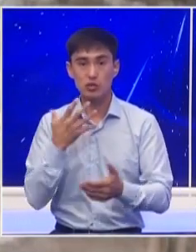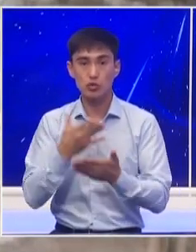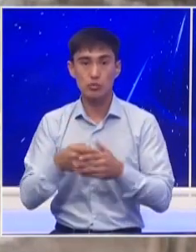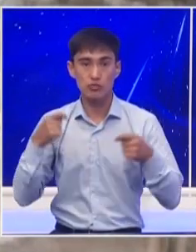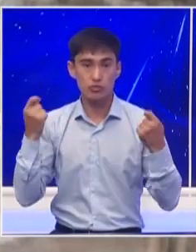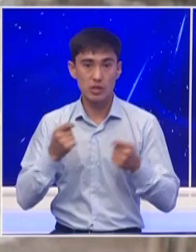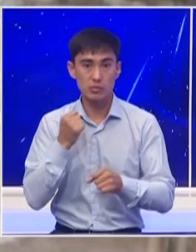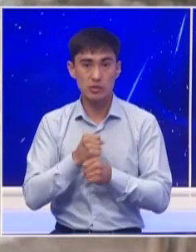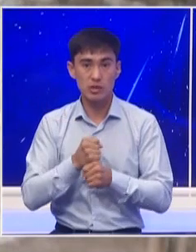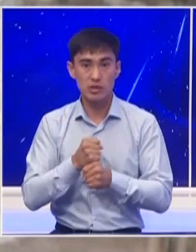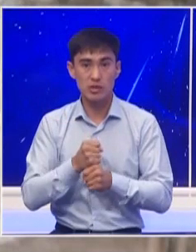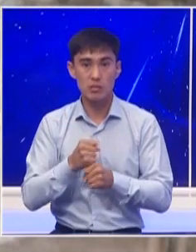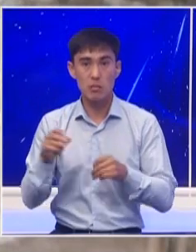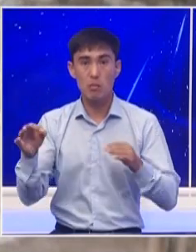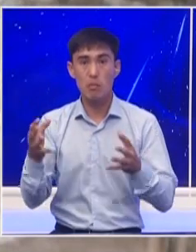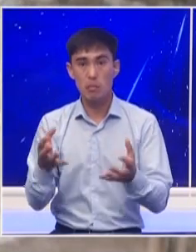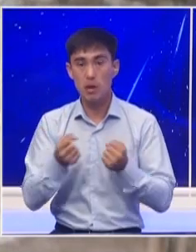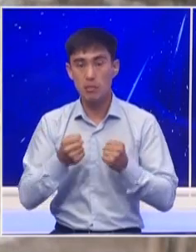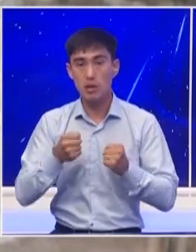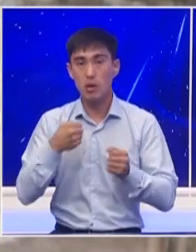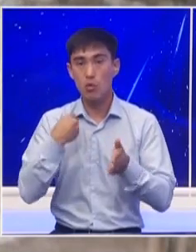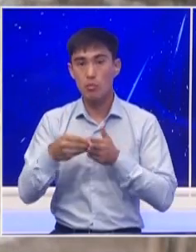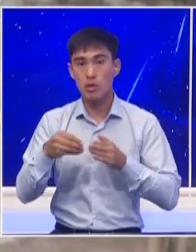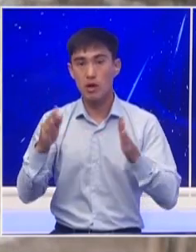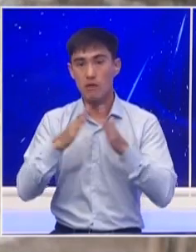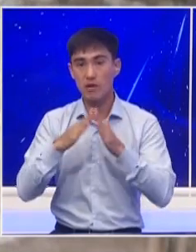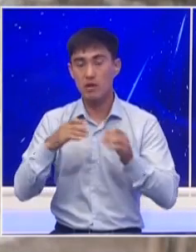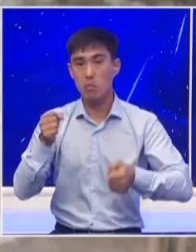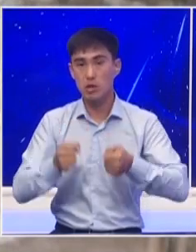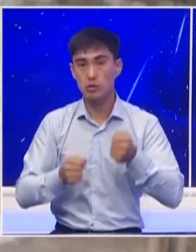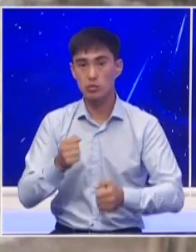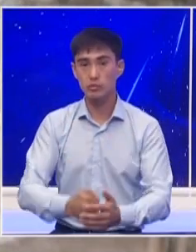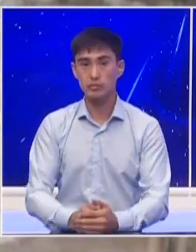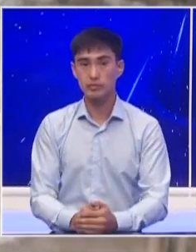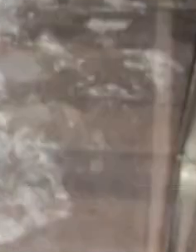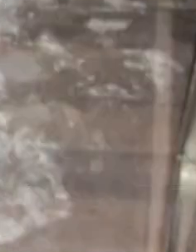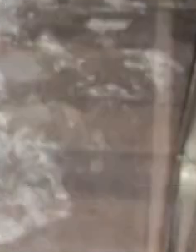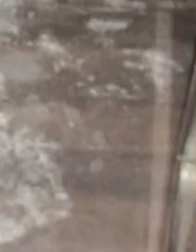собственную свадьбу, а также приобрела квартиру и машину.